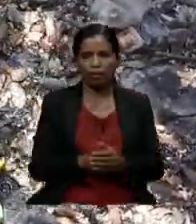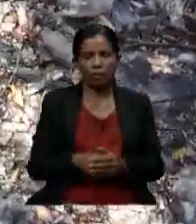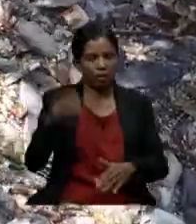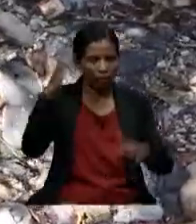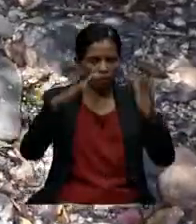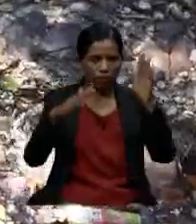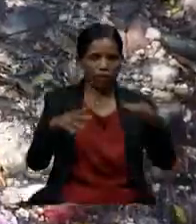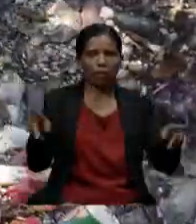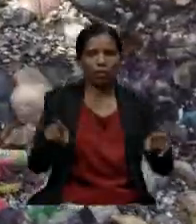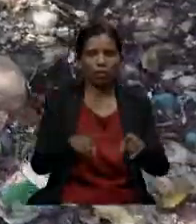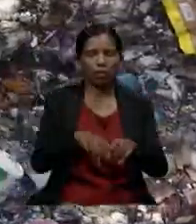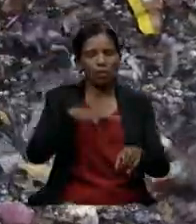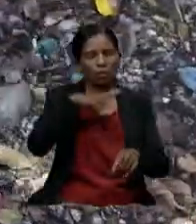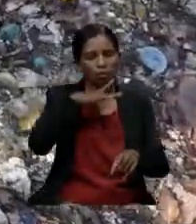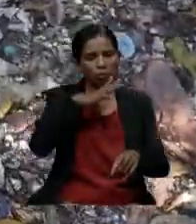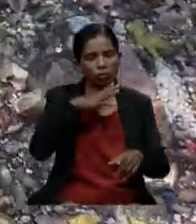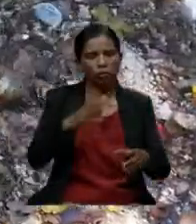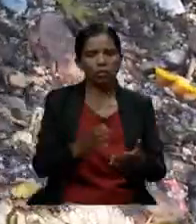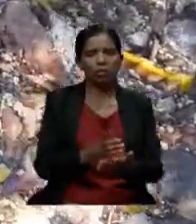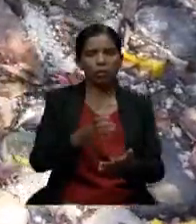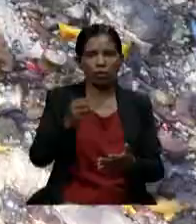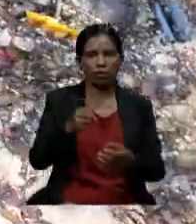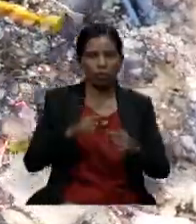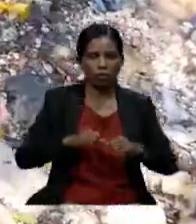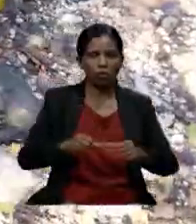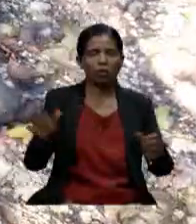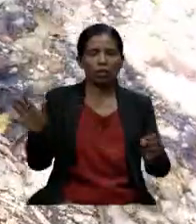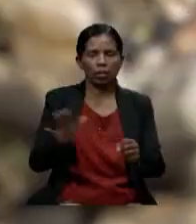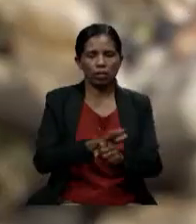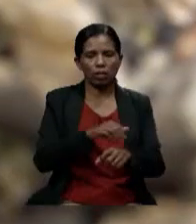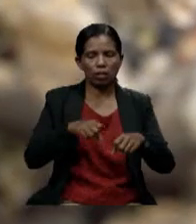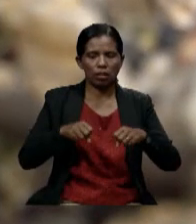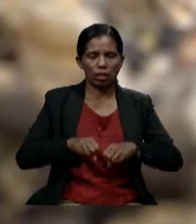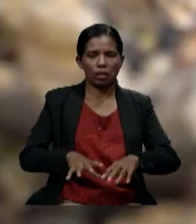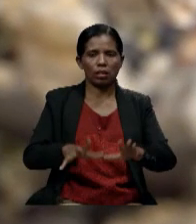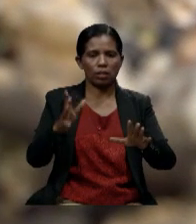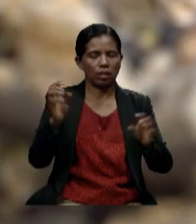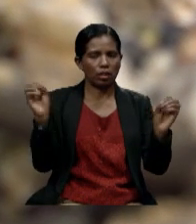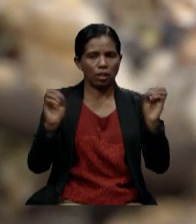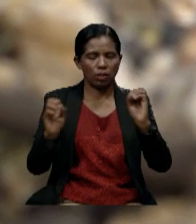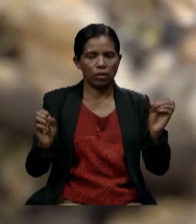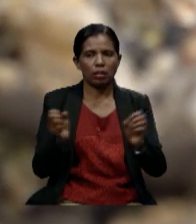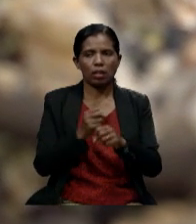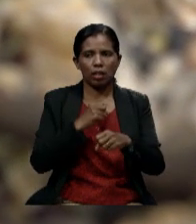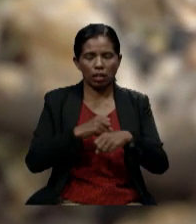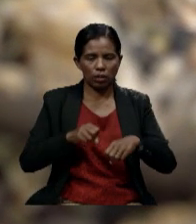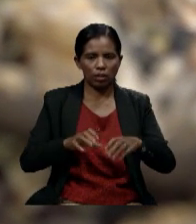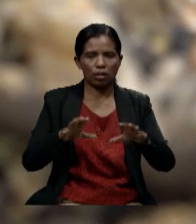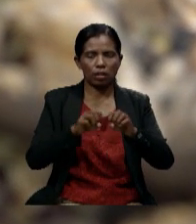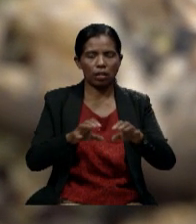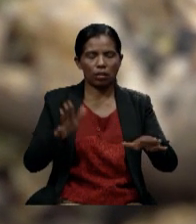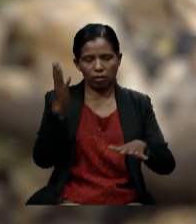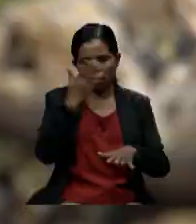Problema nemak lisu plastiku no kaleng at kontinua namkari ya tasi ninin la os det halo tasi lakong ne